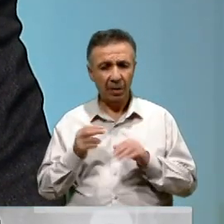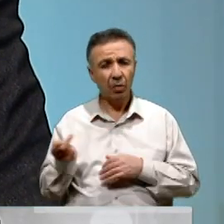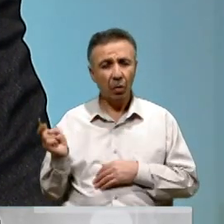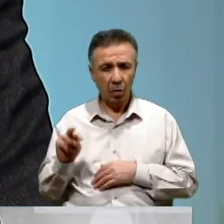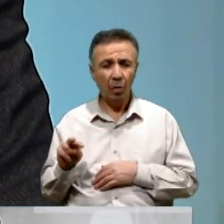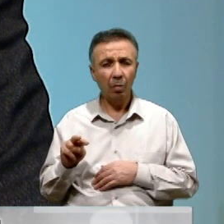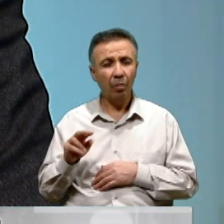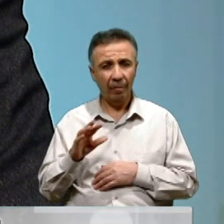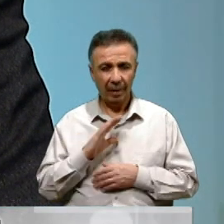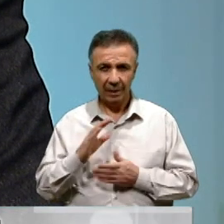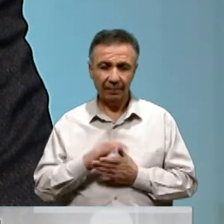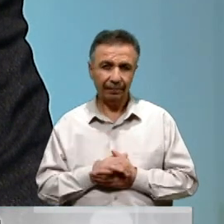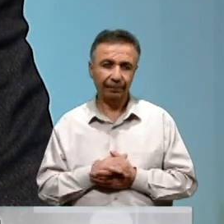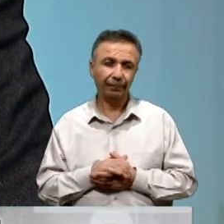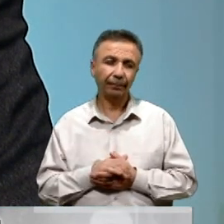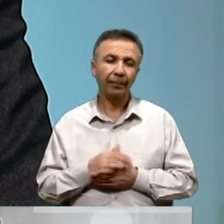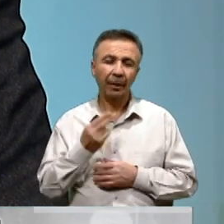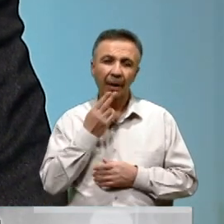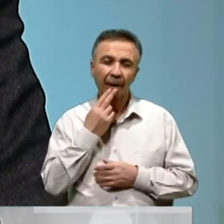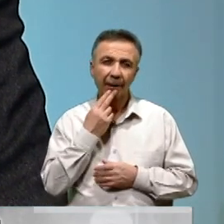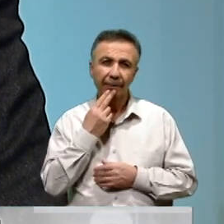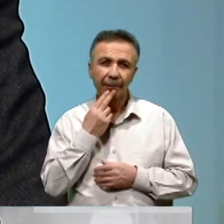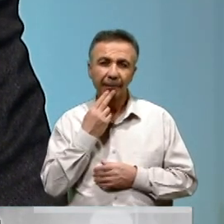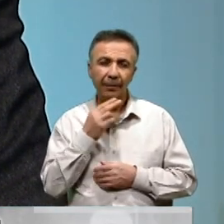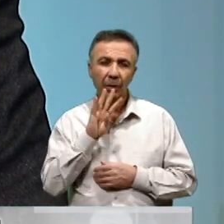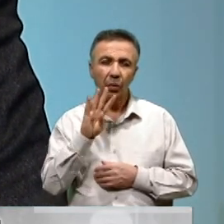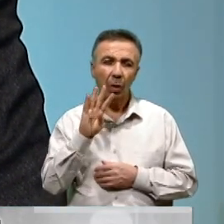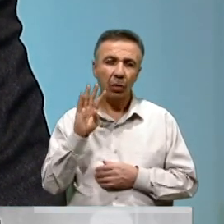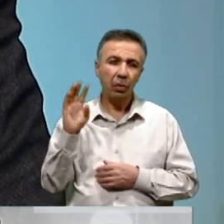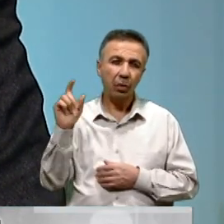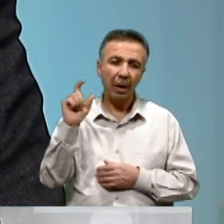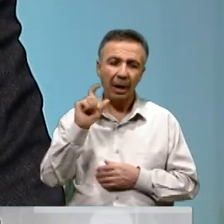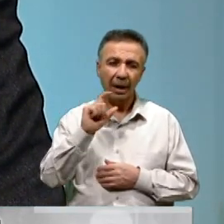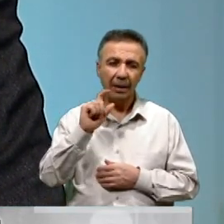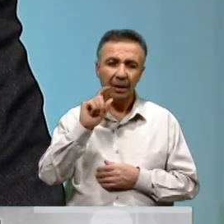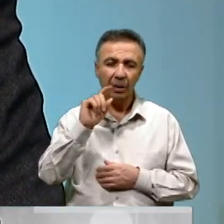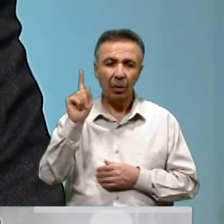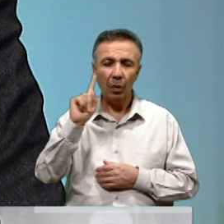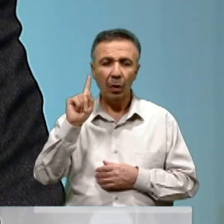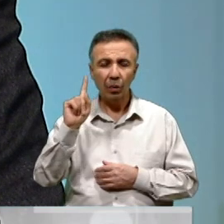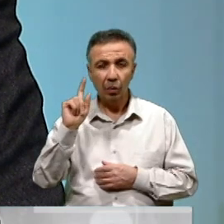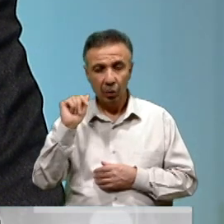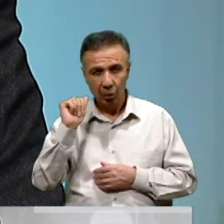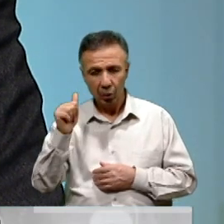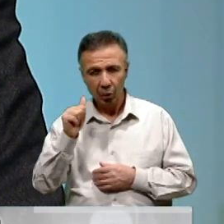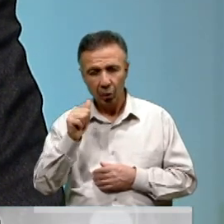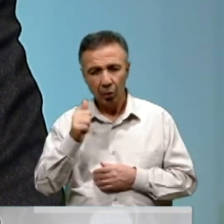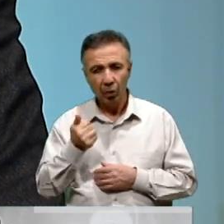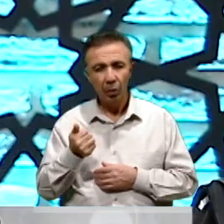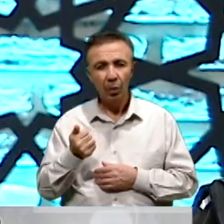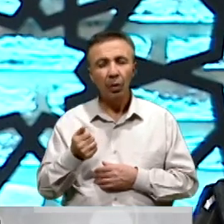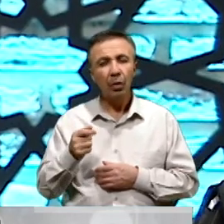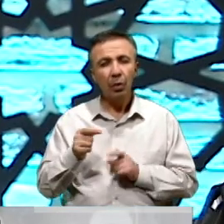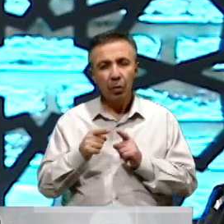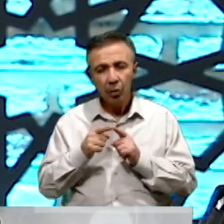cereyan etmişse hanımefendi 4 ay 10 gün ölüm iddeti bekleyecektir. Peki